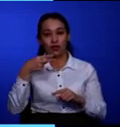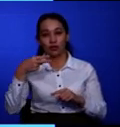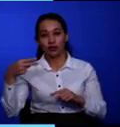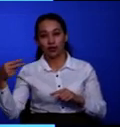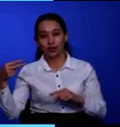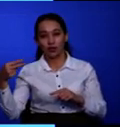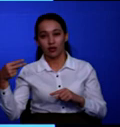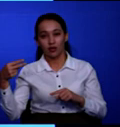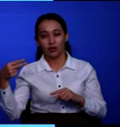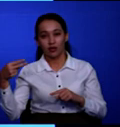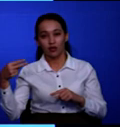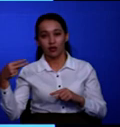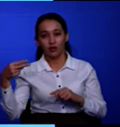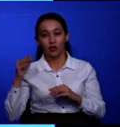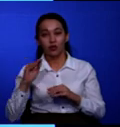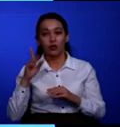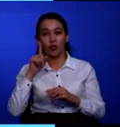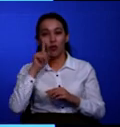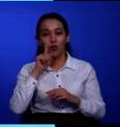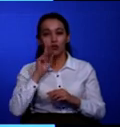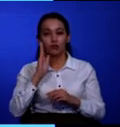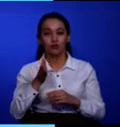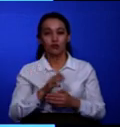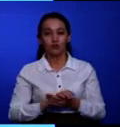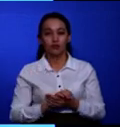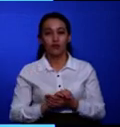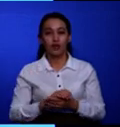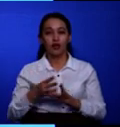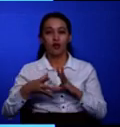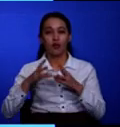yig'indisi ko'rinishida tasvirlab olamiz. Va bizda natija